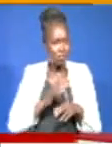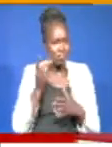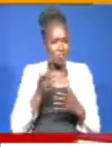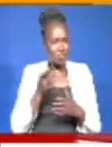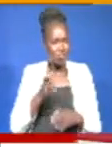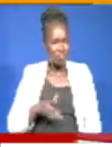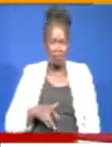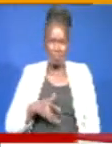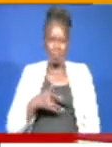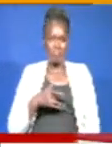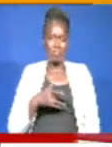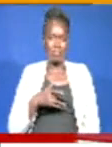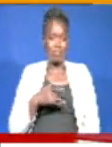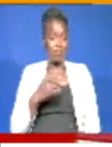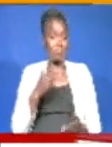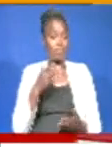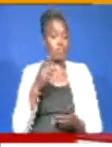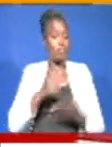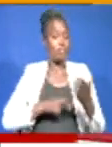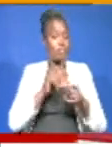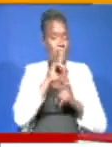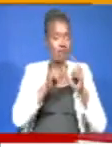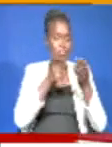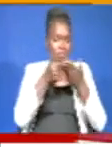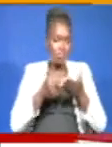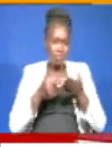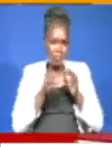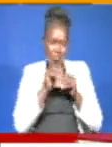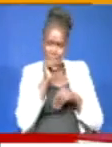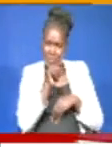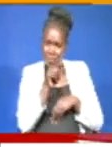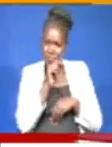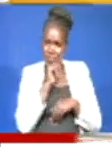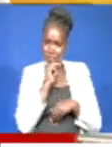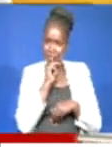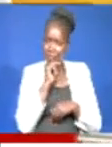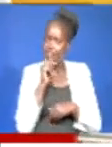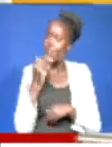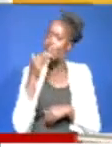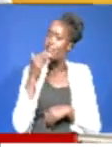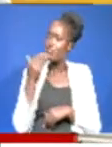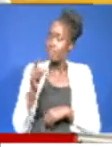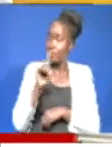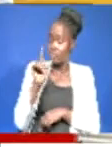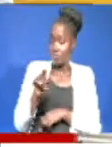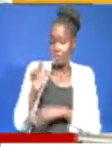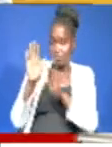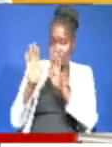ni masuala gani yanapaswa kujadiliwa katika mkutano hiyo? Asante sana kwa swala hilo muhimu.